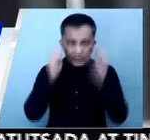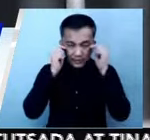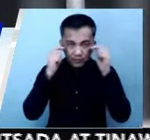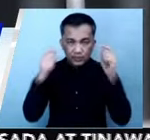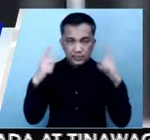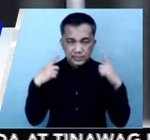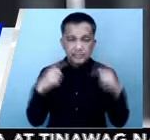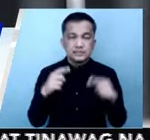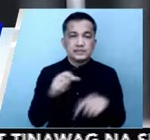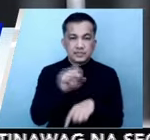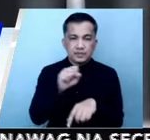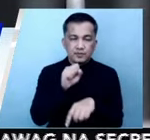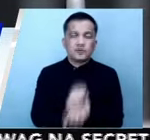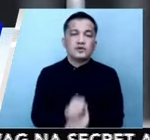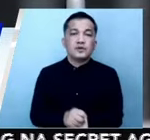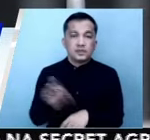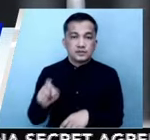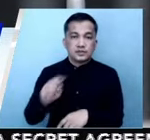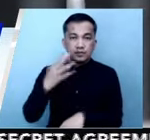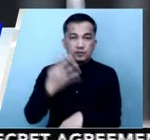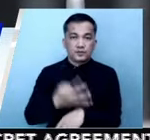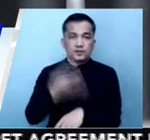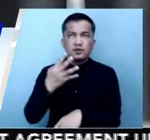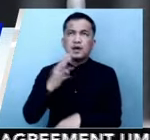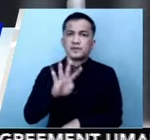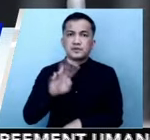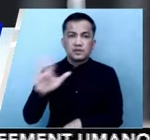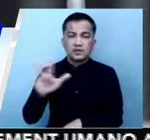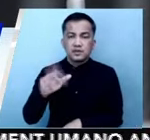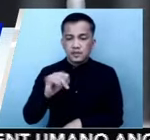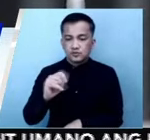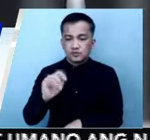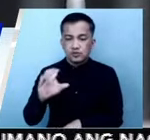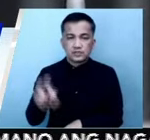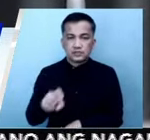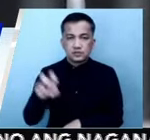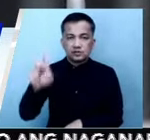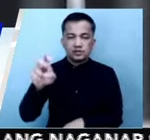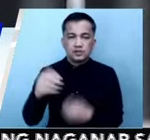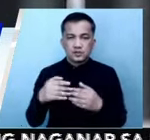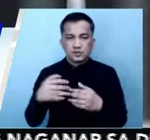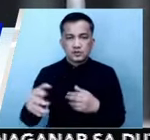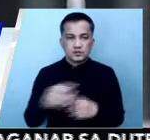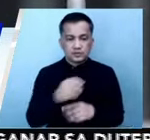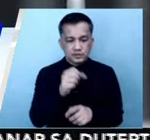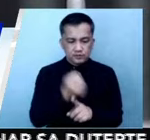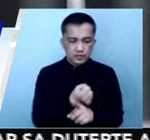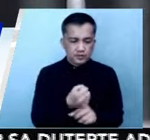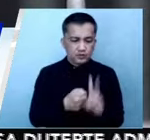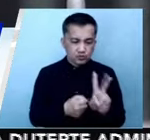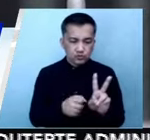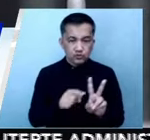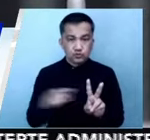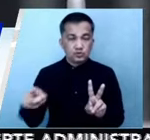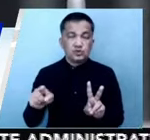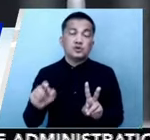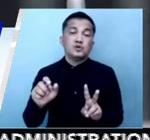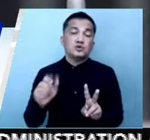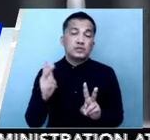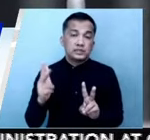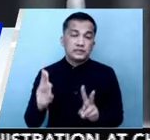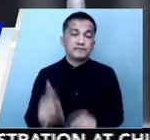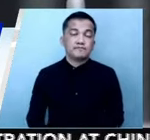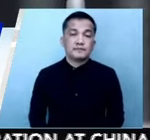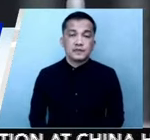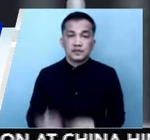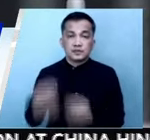Singapore. Ito na ang kanyang ika-43 apostolic journey na tatagal mula September 2 hanggang September 13. Sa mga nakalipas sa